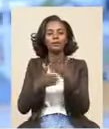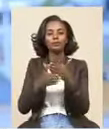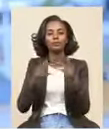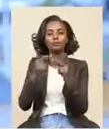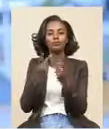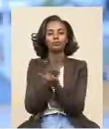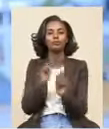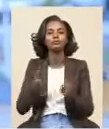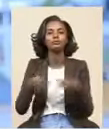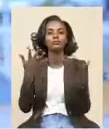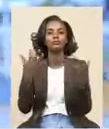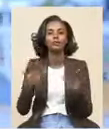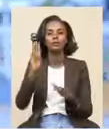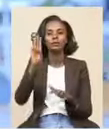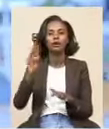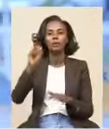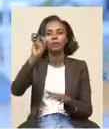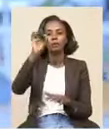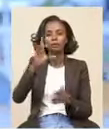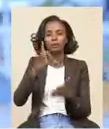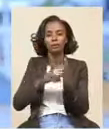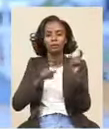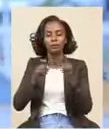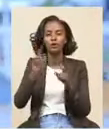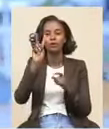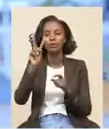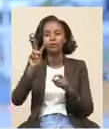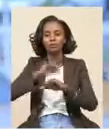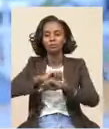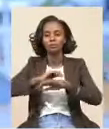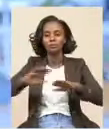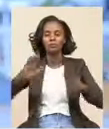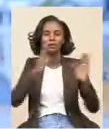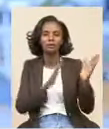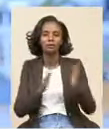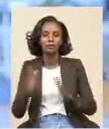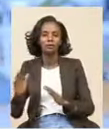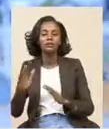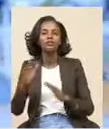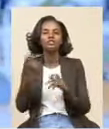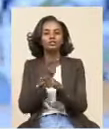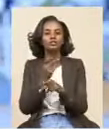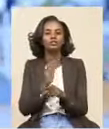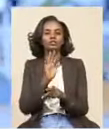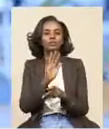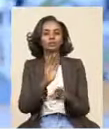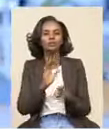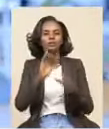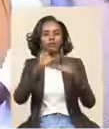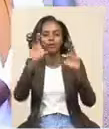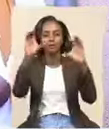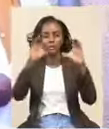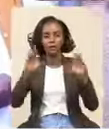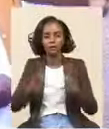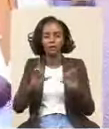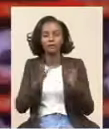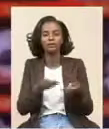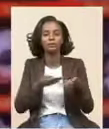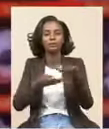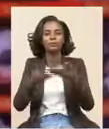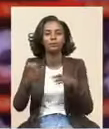በነጻ ሰጥተዋል። የሳውላ ከተማ አስተዳደርም 2 ሄክታር መሬት በማዘጋጀት ለድርጅቱ የካርታ ርክብክብም